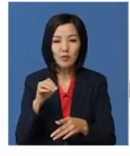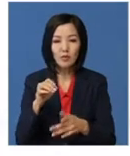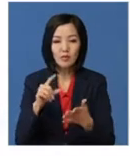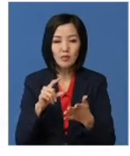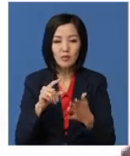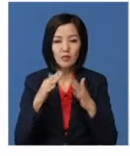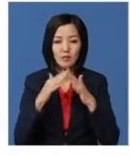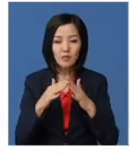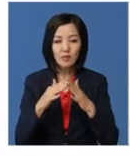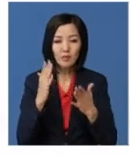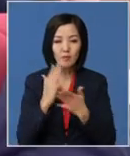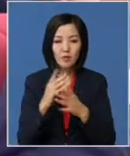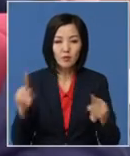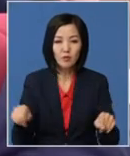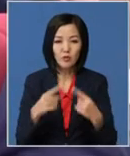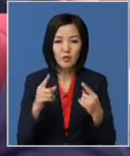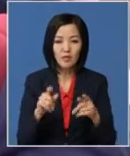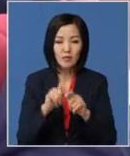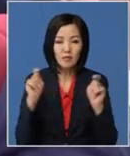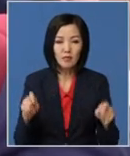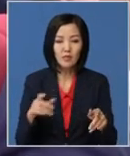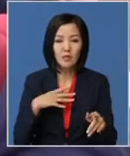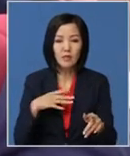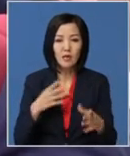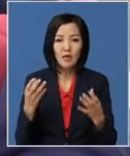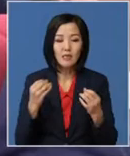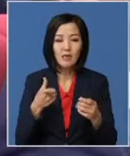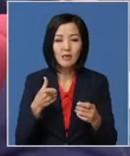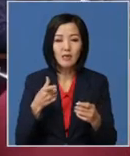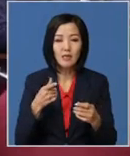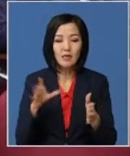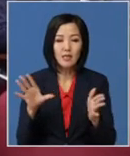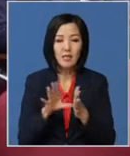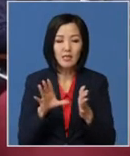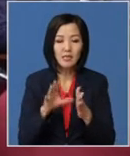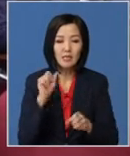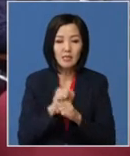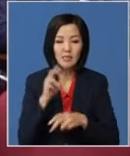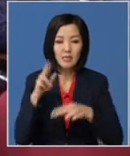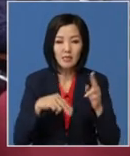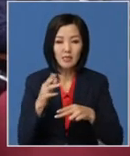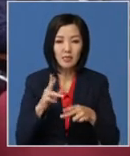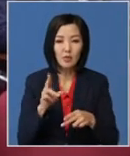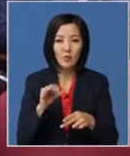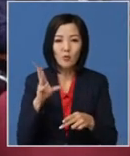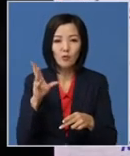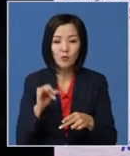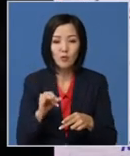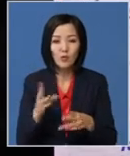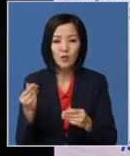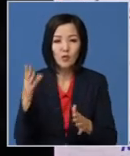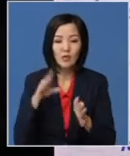соны жандандырамыз. Алдағы жылы өңірде тағы бір ГЕС құрылысы басталады. Көксу ауданы аумағынан бой көтеретін нысан